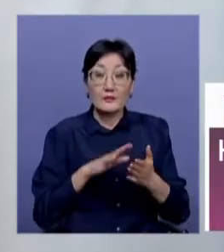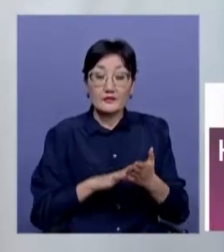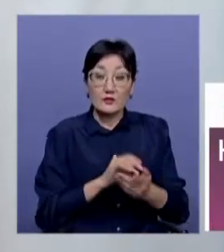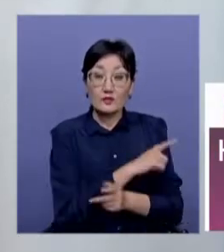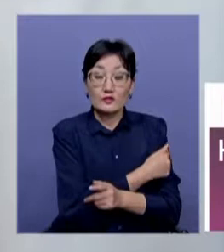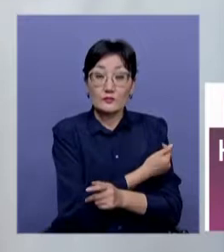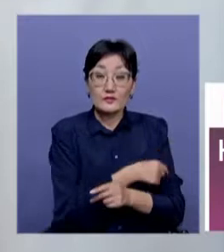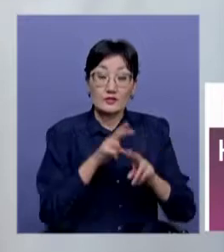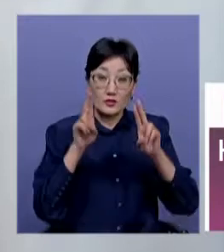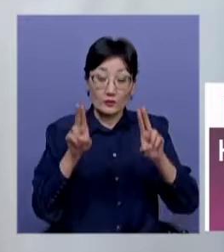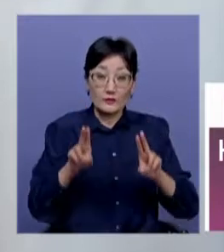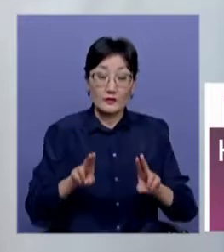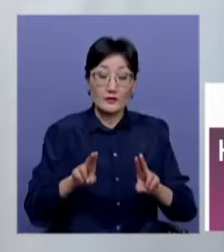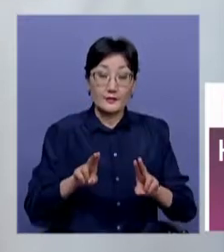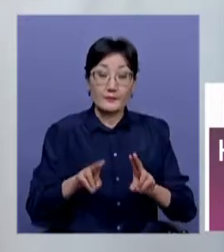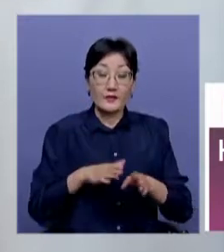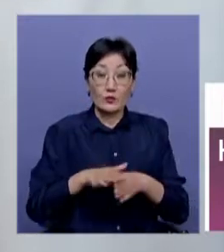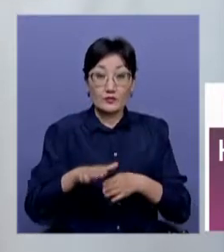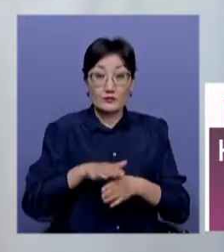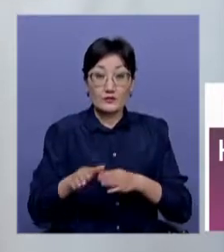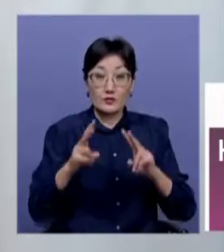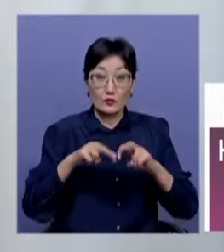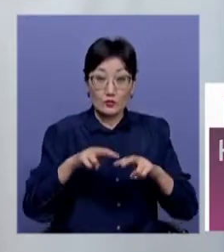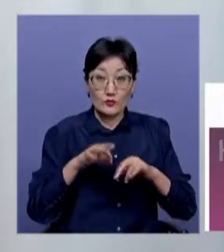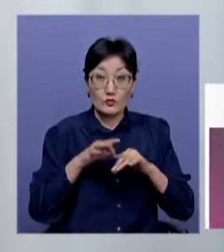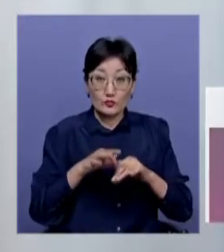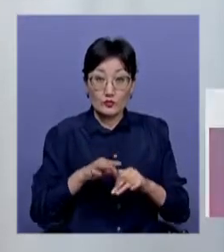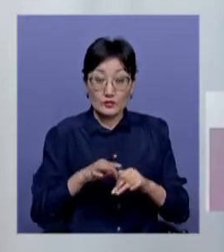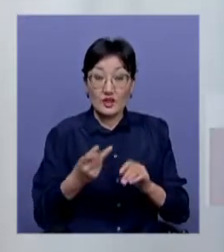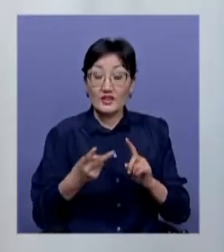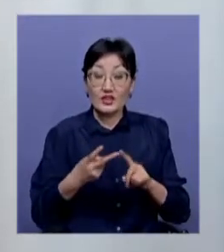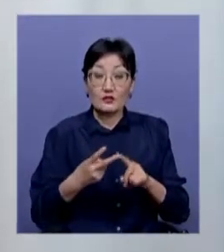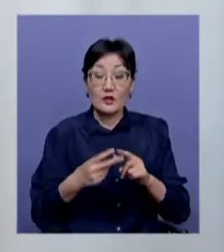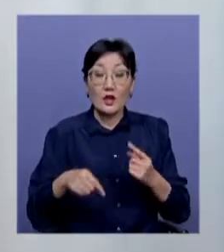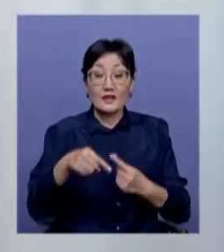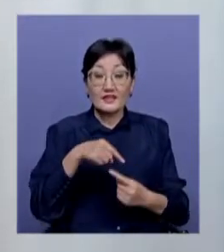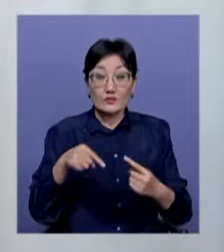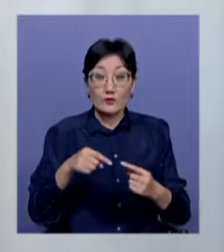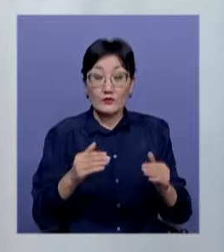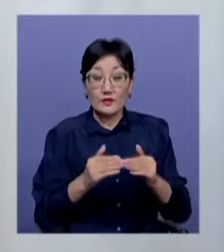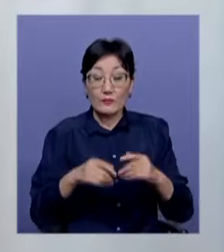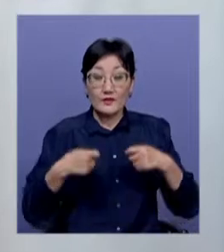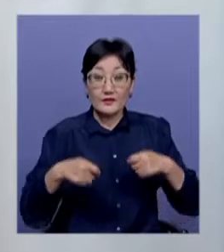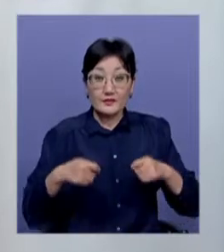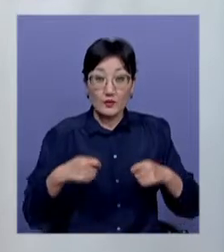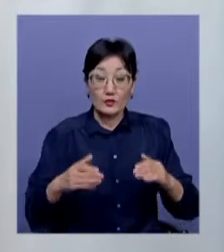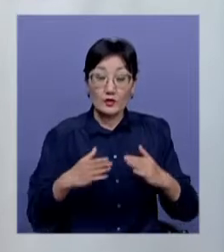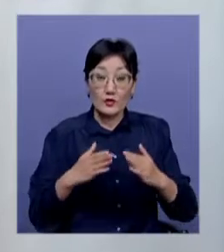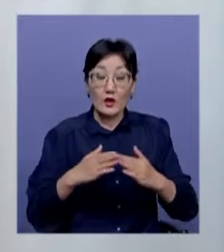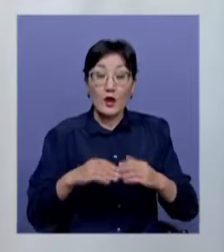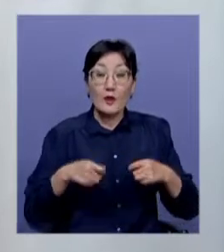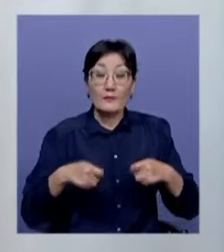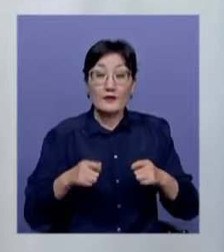санитарлық эпидемиологиялық талаптардың орындалуына тексеру ұйымдастыру. Екіншісі кәсіпорындар, сауда үйлері, базарлар,